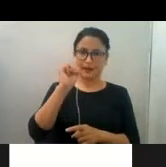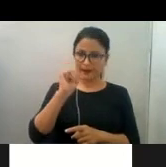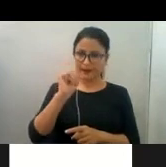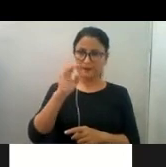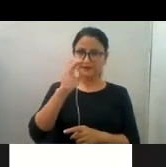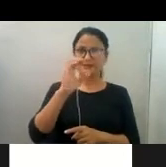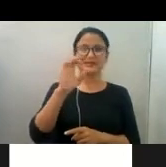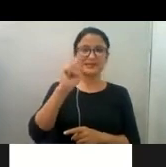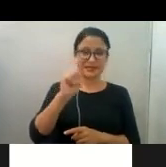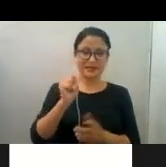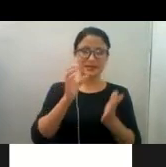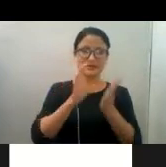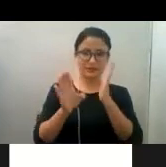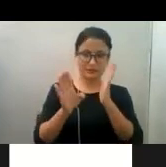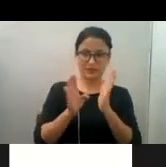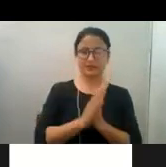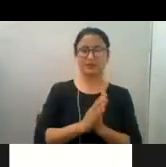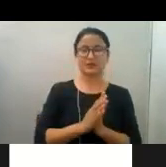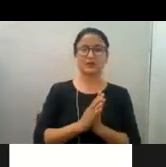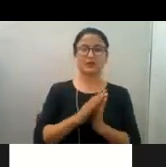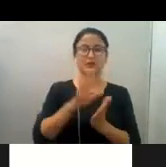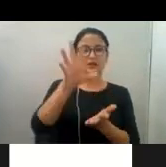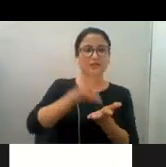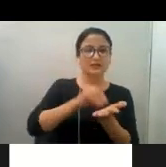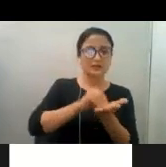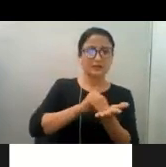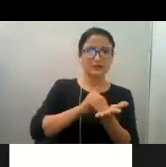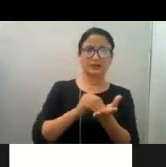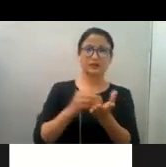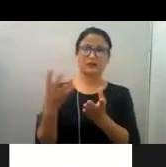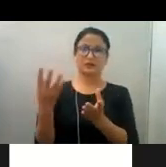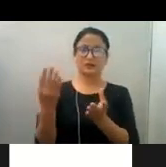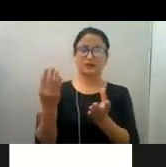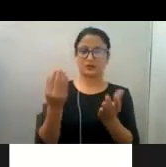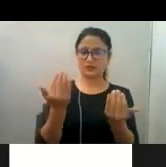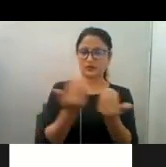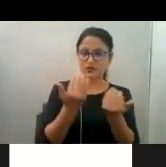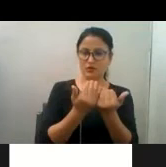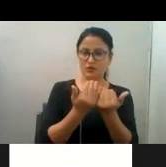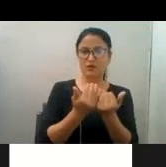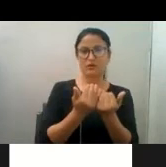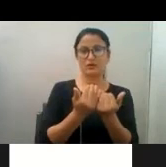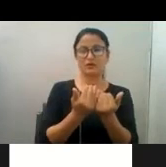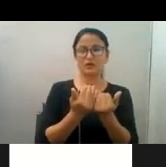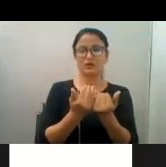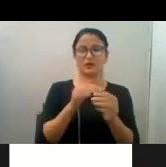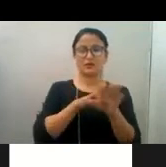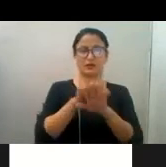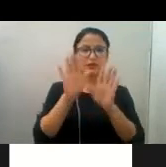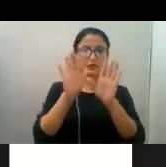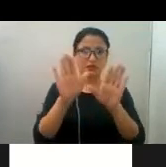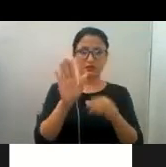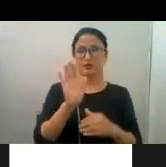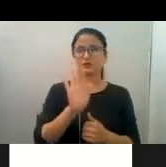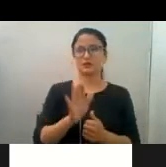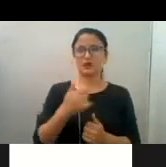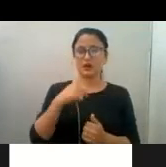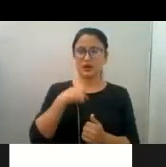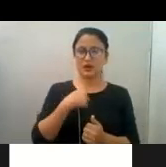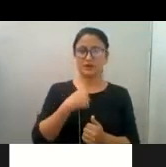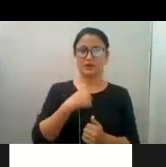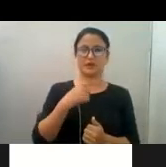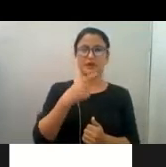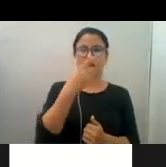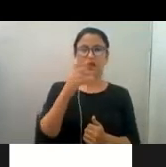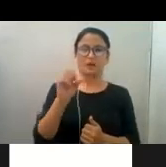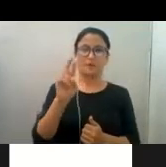डाटा कलेक्ट गरेर यस्तरी रिपोर्ट जेनेरेट गर्नु यसलाई चाहिँ एकदमै धन्यवाद छ. हामी आपेरोन